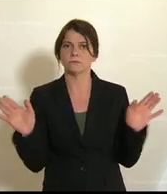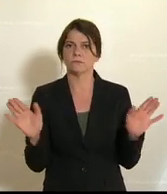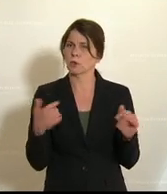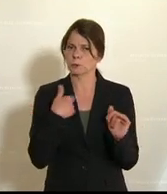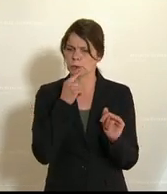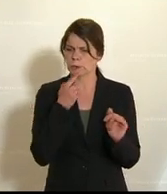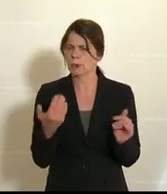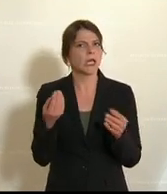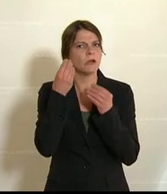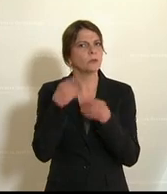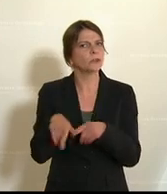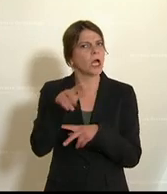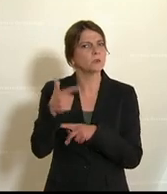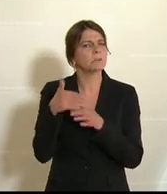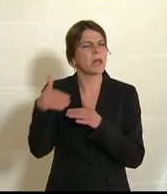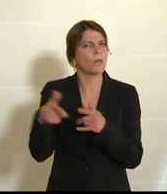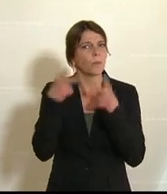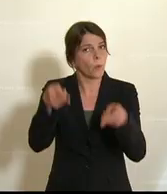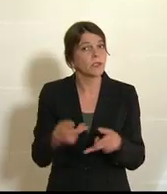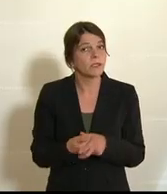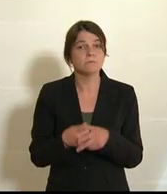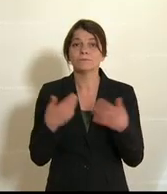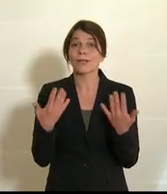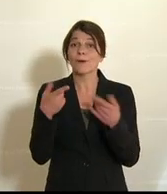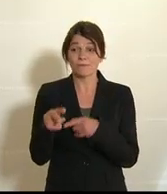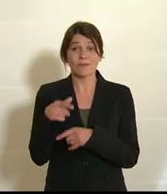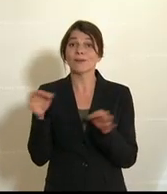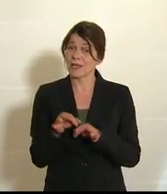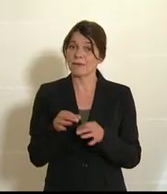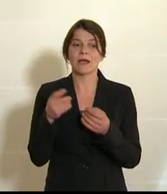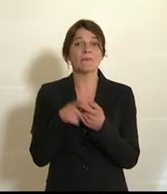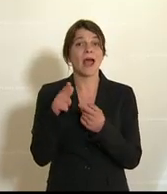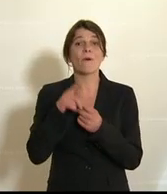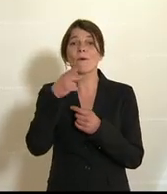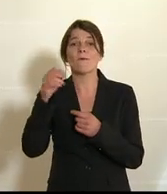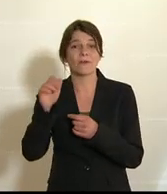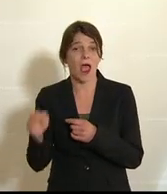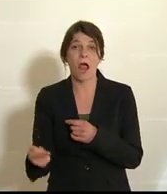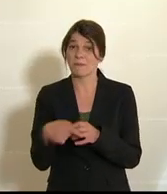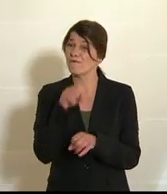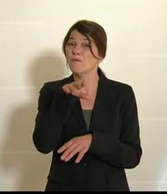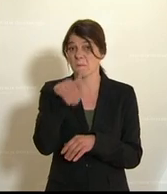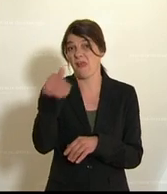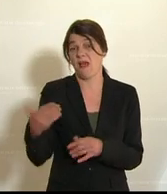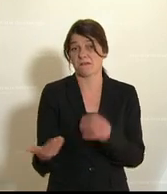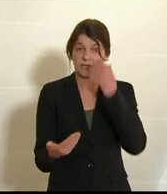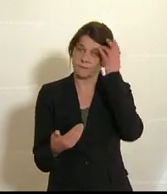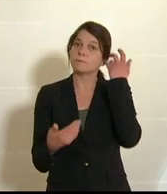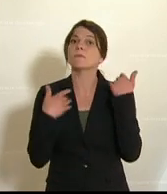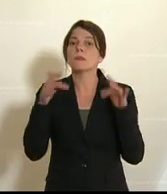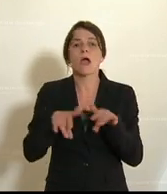zu wenig war, Information, was damit passiert. Und des Pudels Kerns ist die COFAG mit 15 Milliarden. Also wir reden im